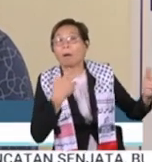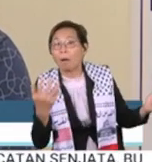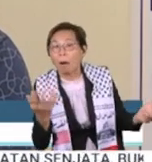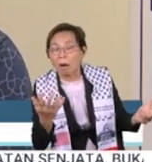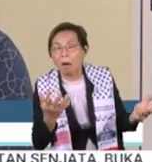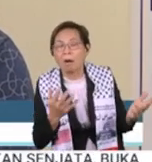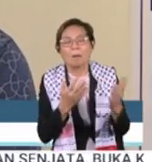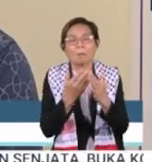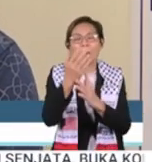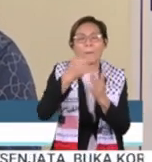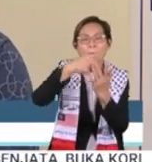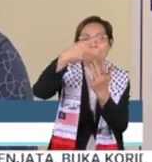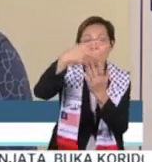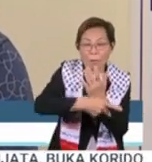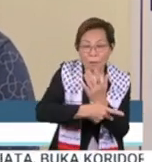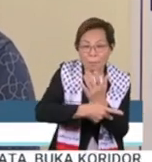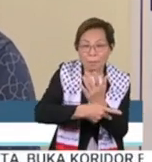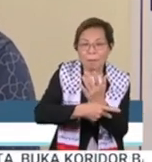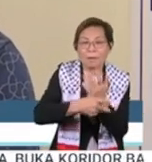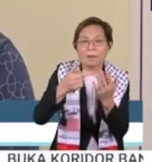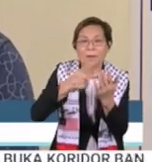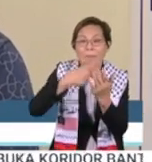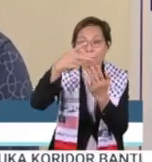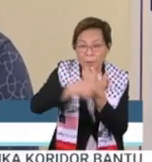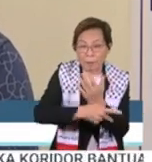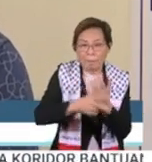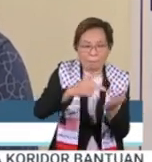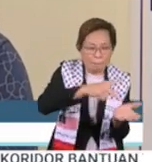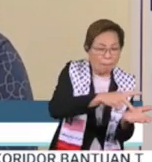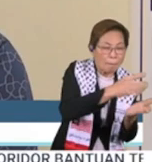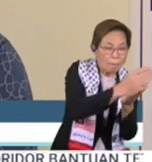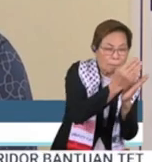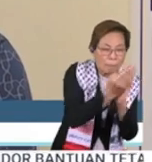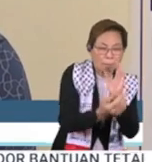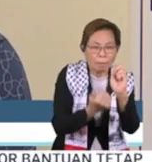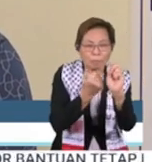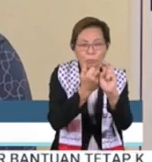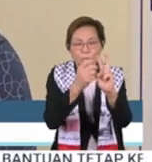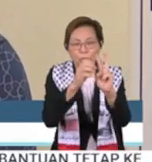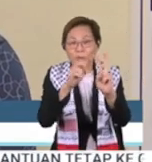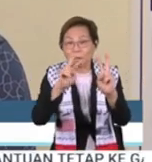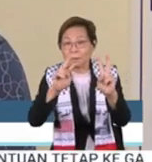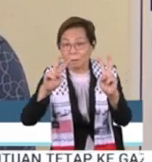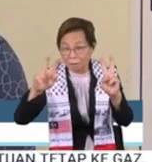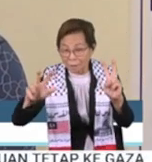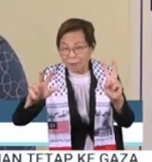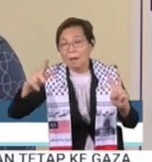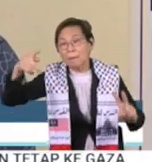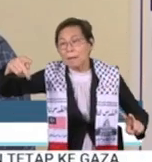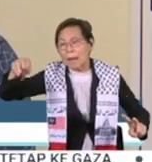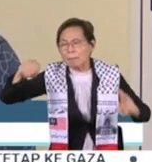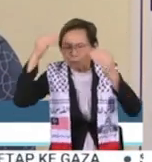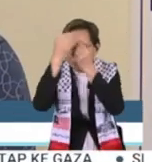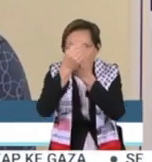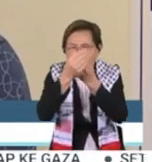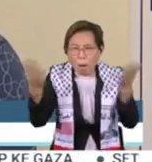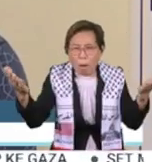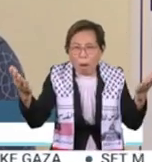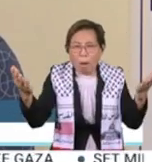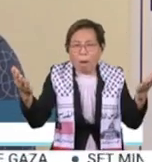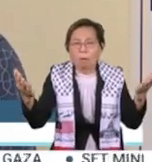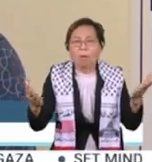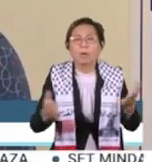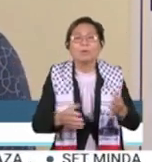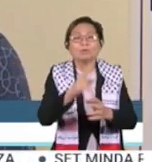melalui inisiatif belanjawan tahun 2023 yang Mak Berhormat Perdana Menteri telah mengumumkan sebanyak 20